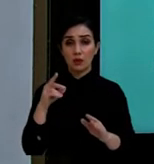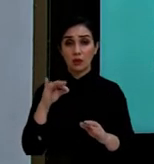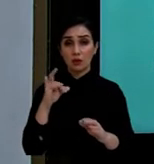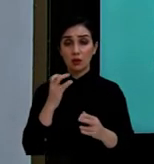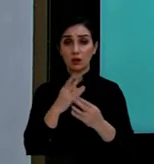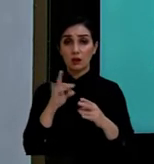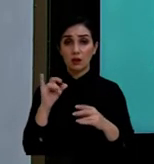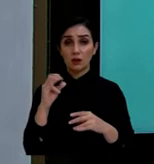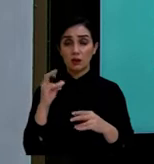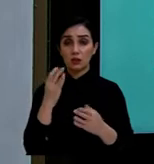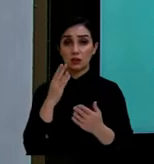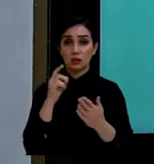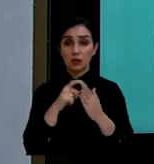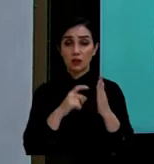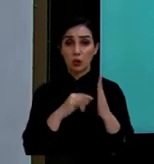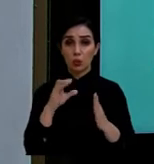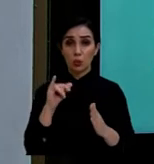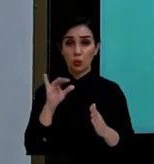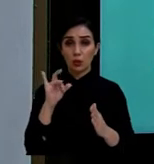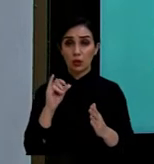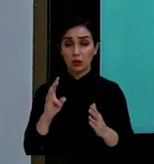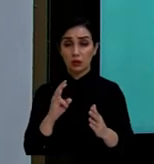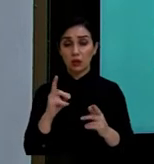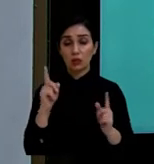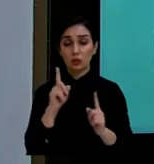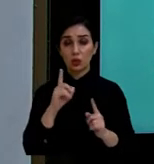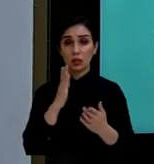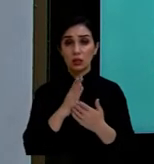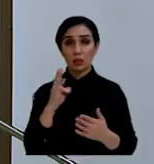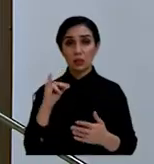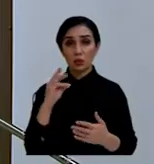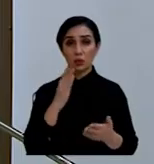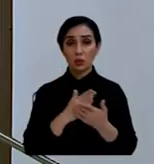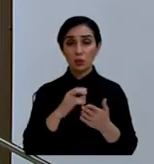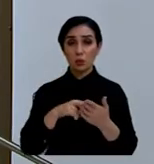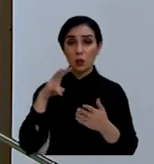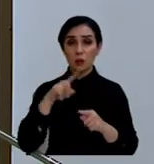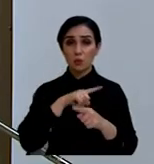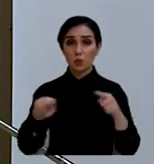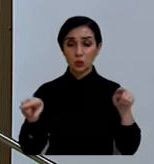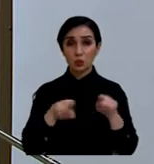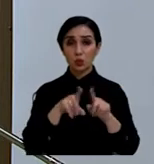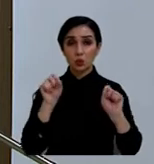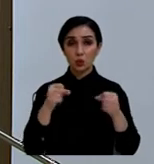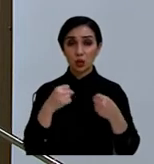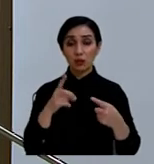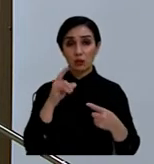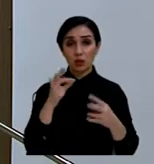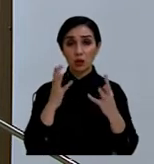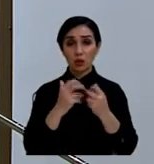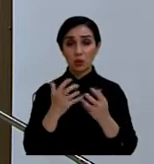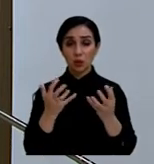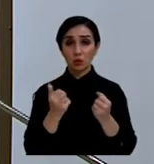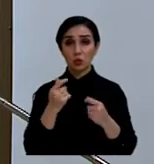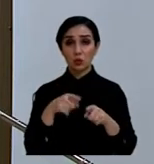ядерные реакции деления урана. Я вам говорила, что нейтрон должен подлетать ускоренный, он уже получил